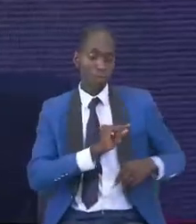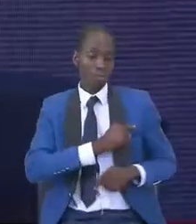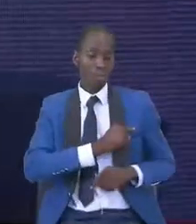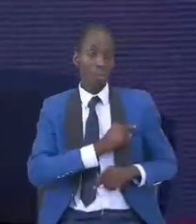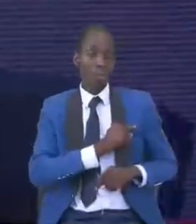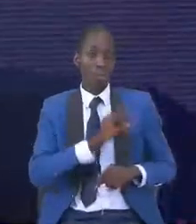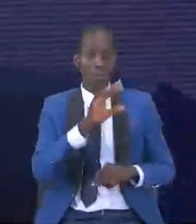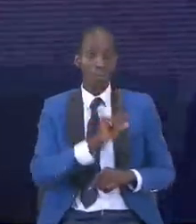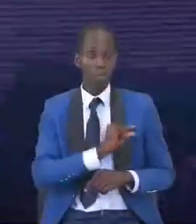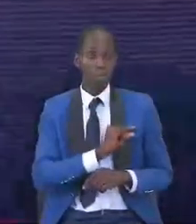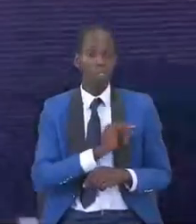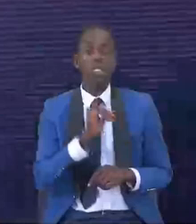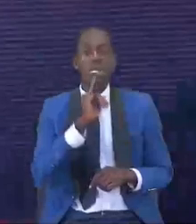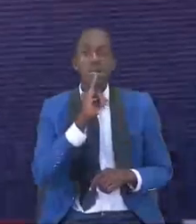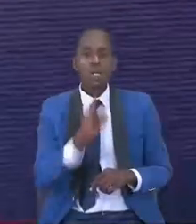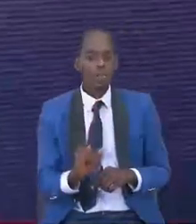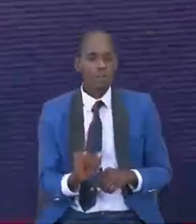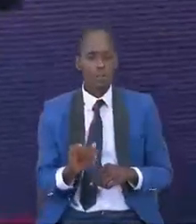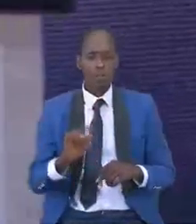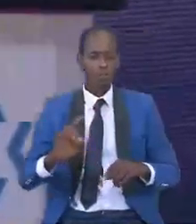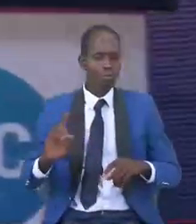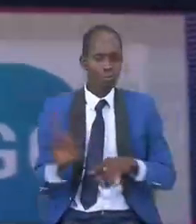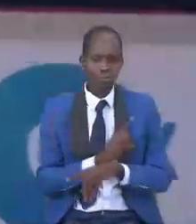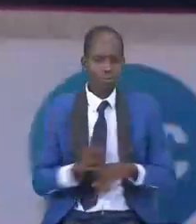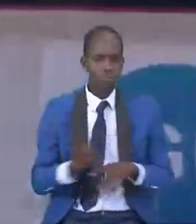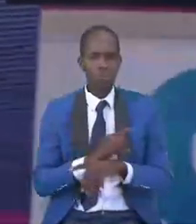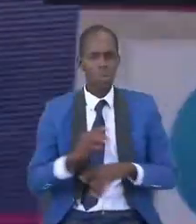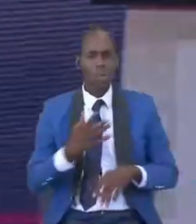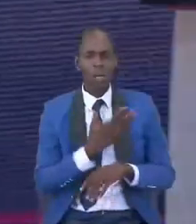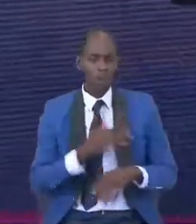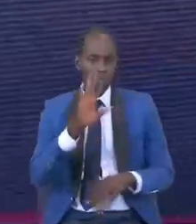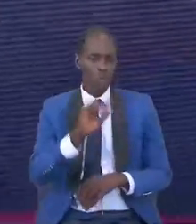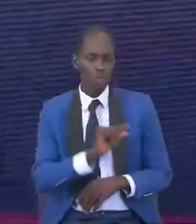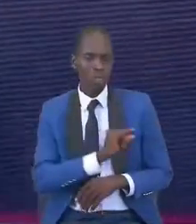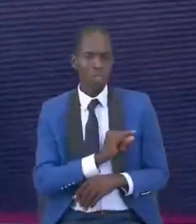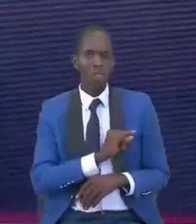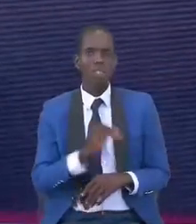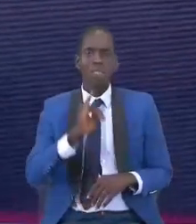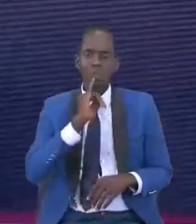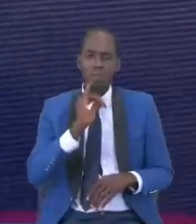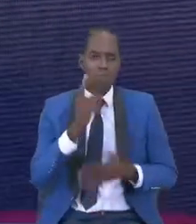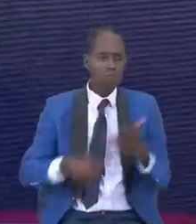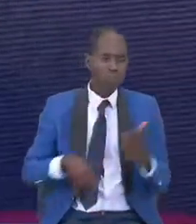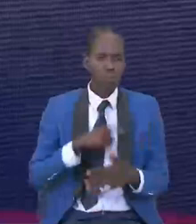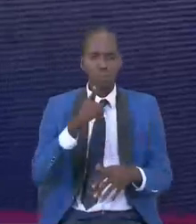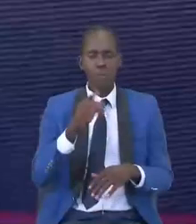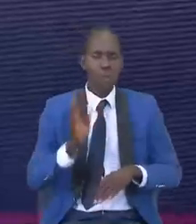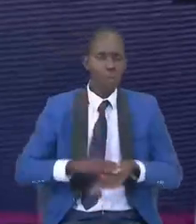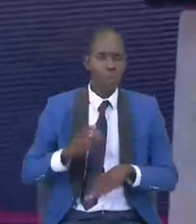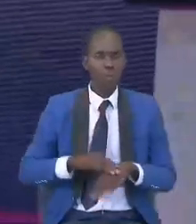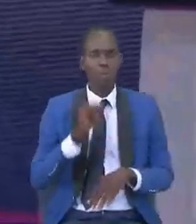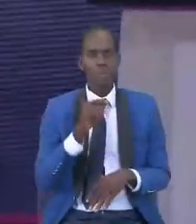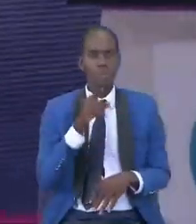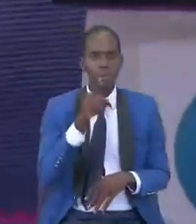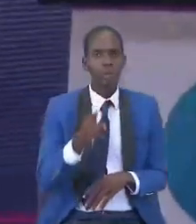la conscience est en train de te donner des coups à l'intérieur. La conscience te pince et te perce avec la culpabilité,